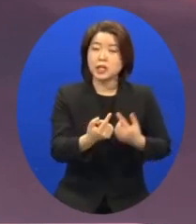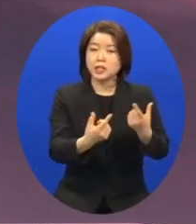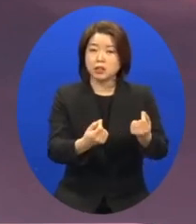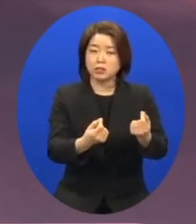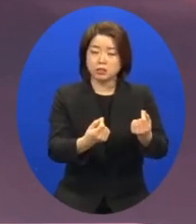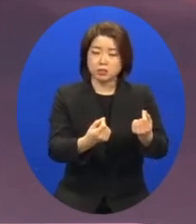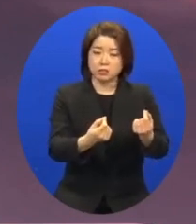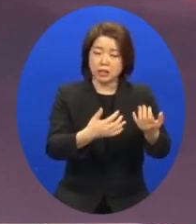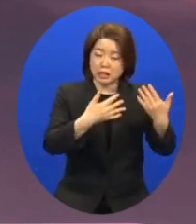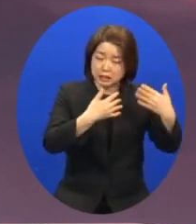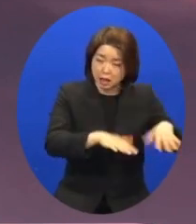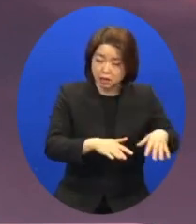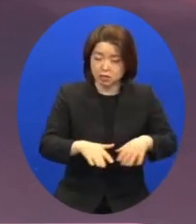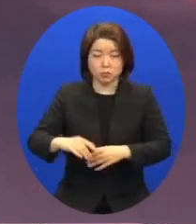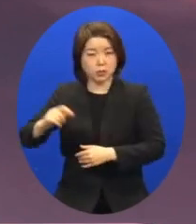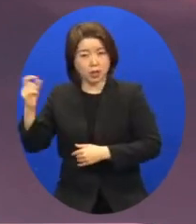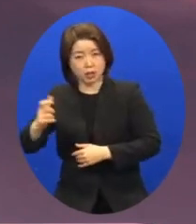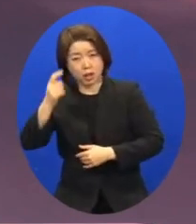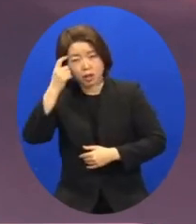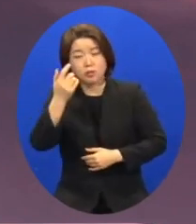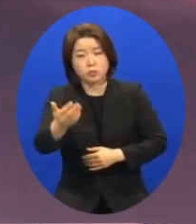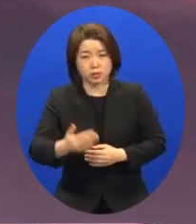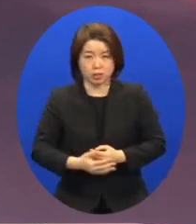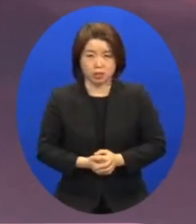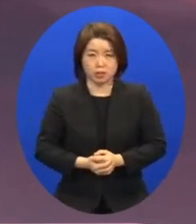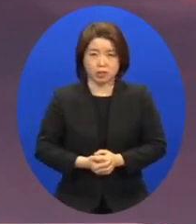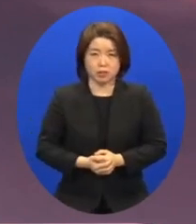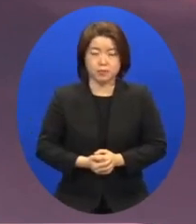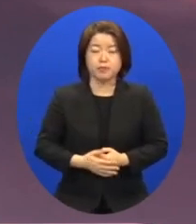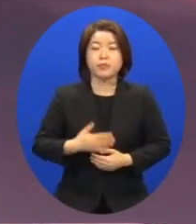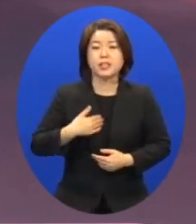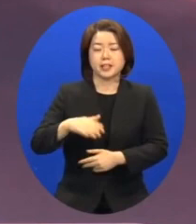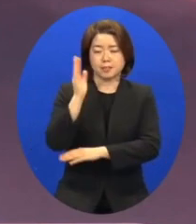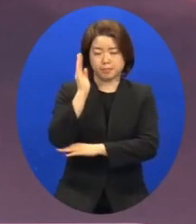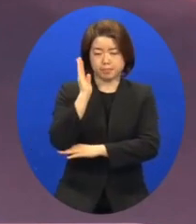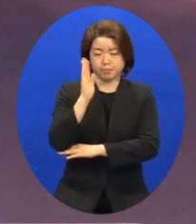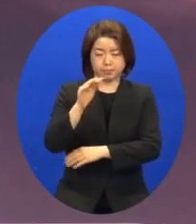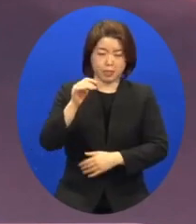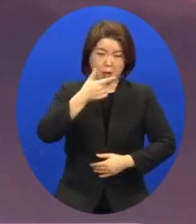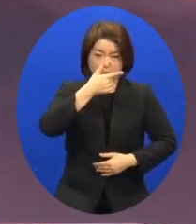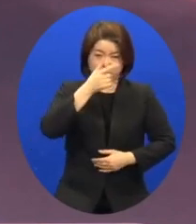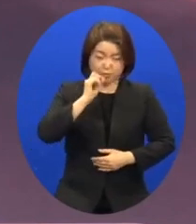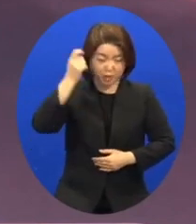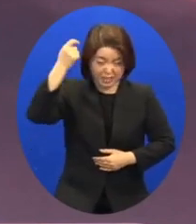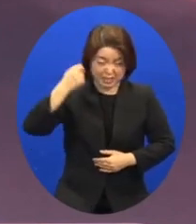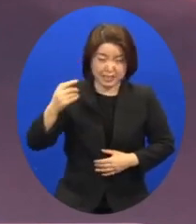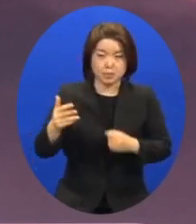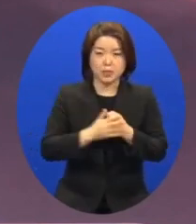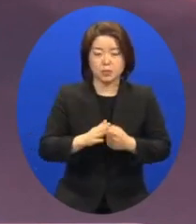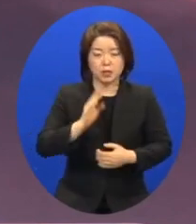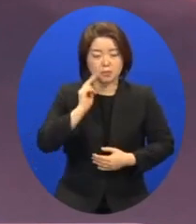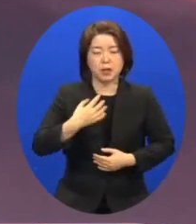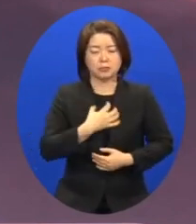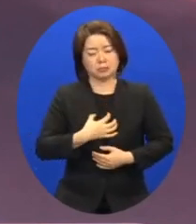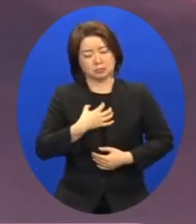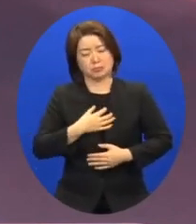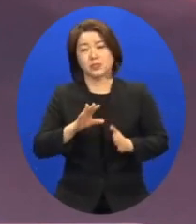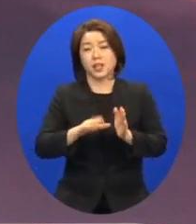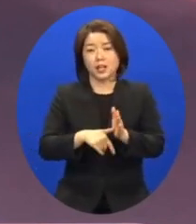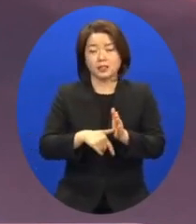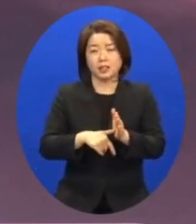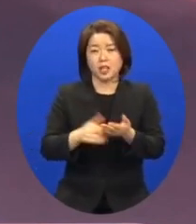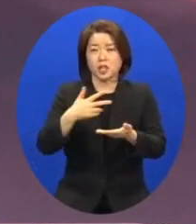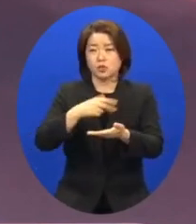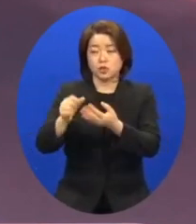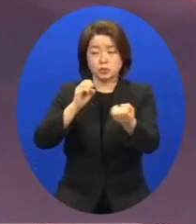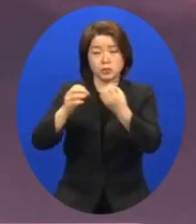약한 겁니까 다가 겁니까 제가 설교의 열등감으로 엄청 힘들고 괴로울 때 주님이 그 답을